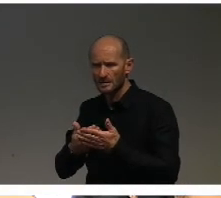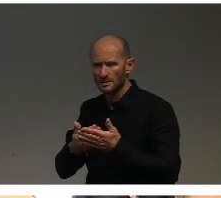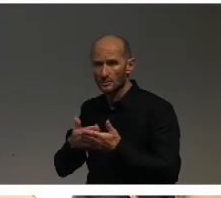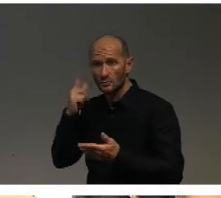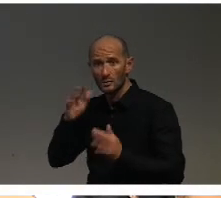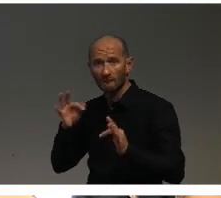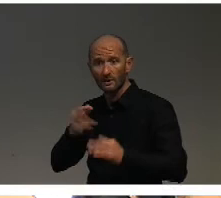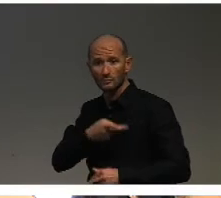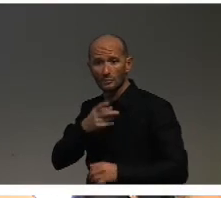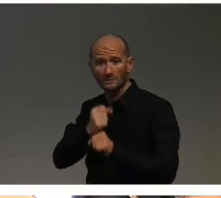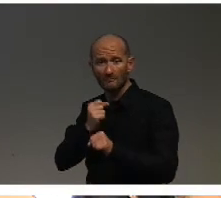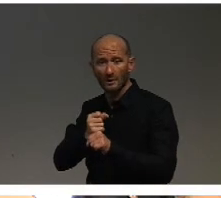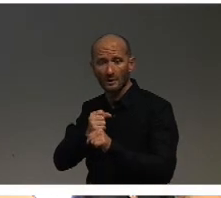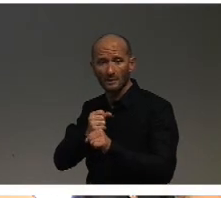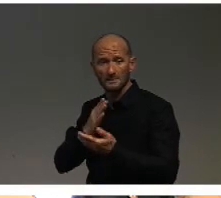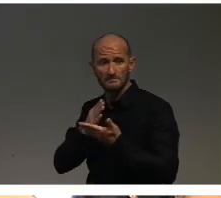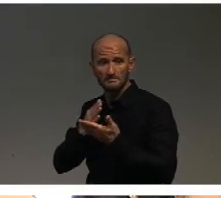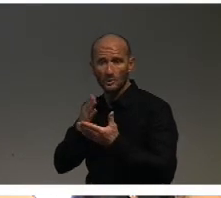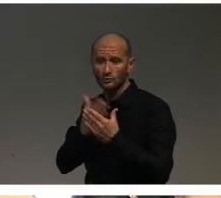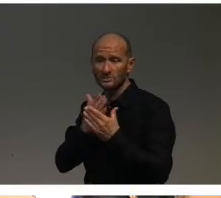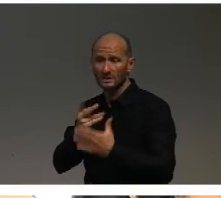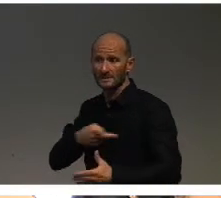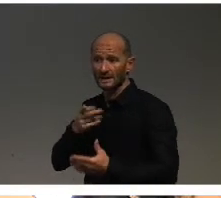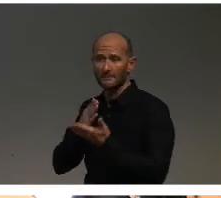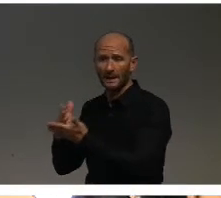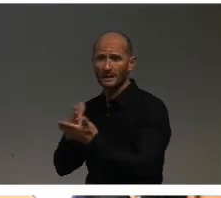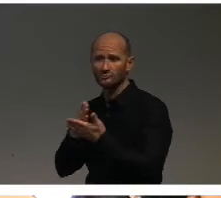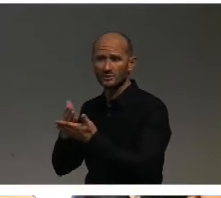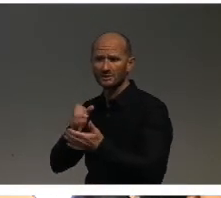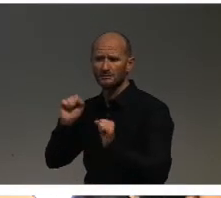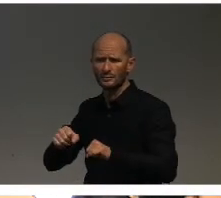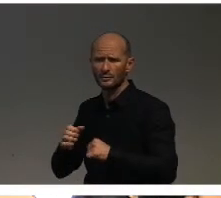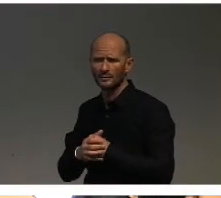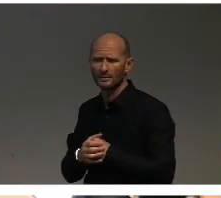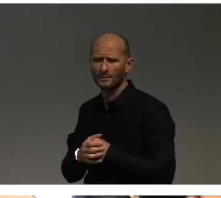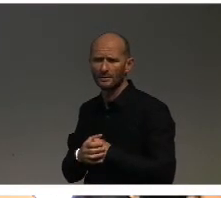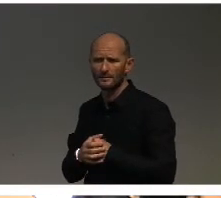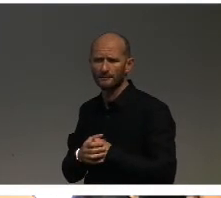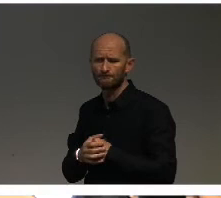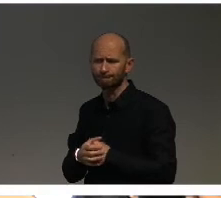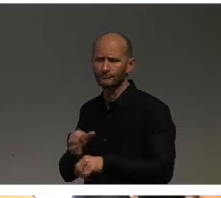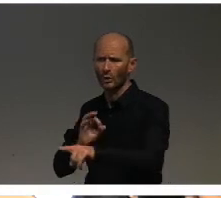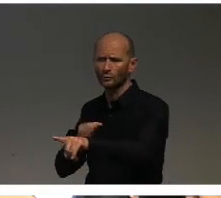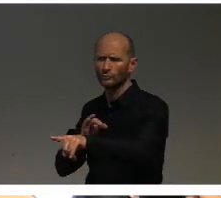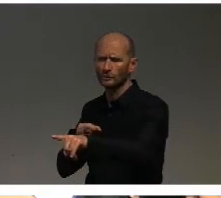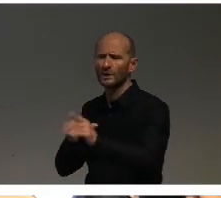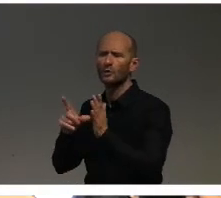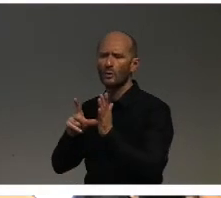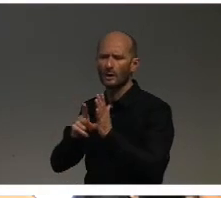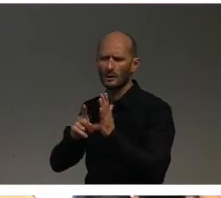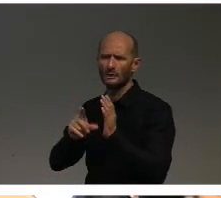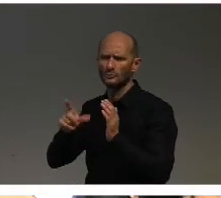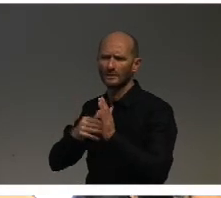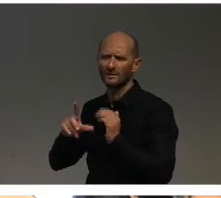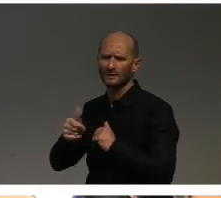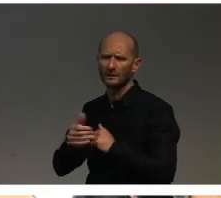partagé. Ça, je ne sais plus. Non, en tout cas, l'inverse, c'est vrai. Encore, bon bah voilà, on y est. Il